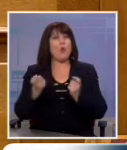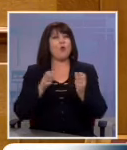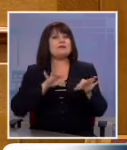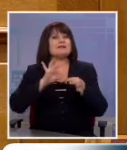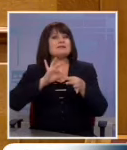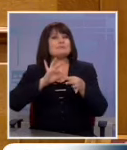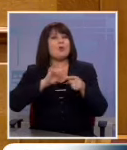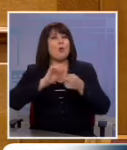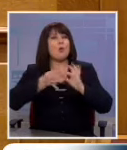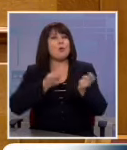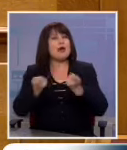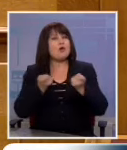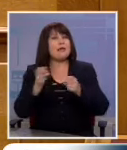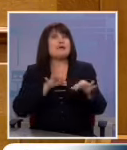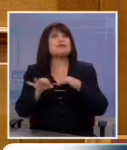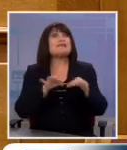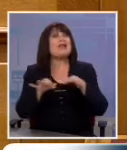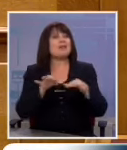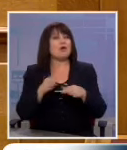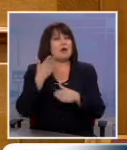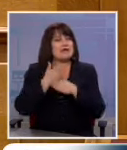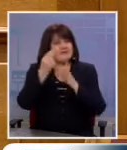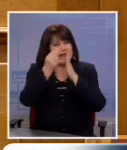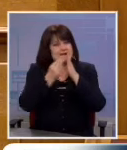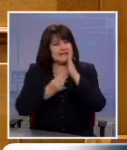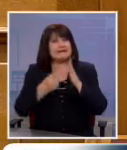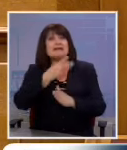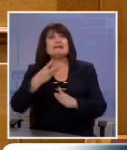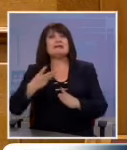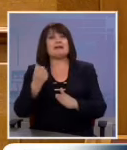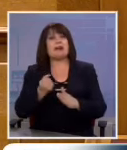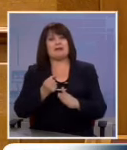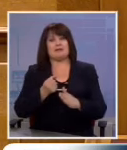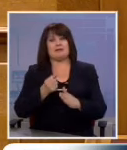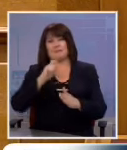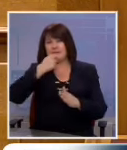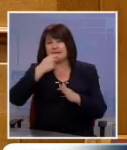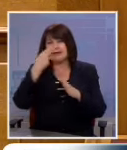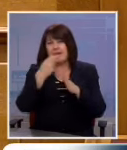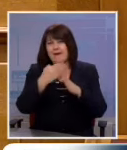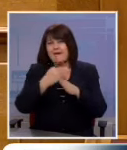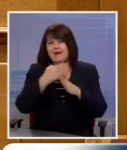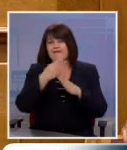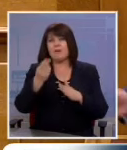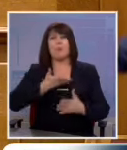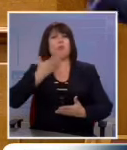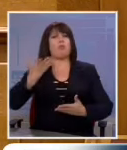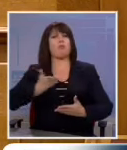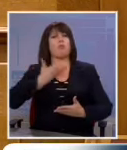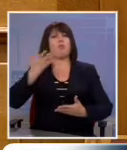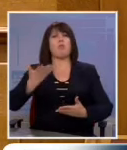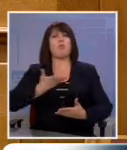σχέδιο. Υπάρχει η κρυφή ατζέντα του ΣΥΡΙΖΑ. Πίσω από τις ρητορίες